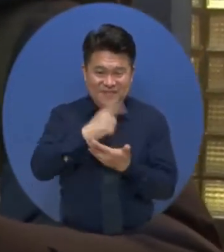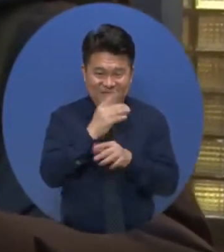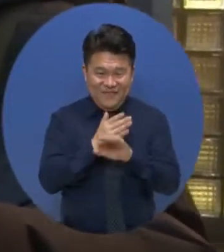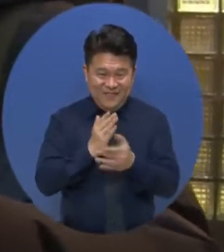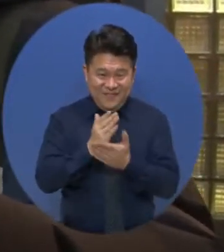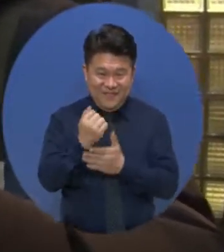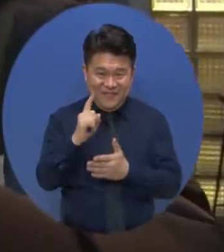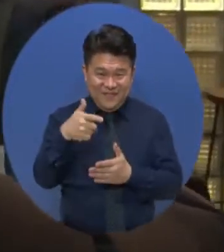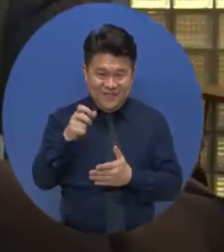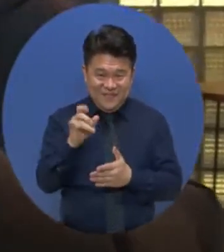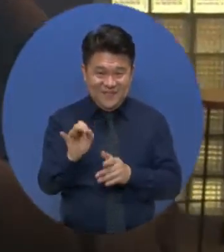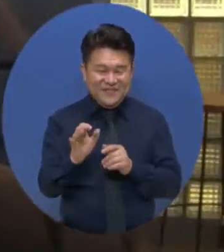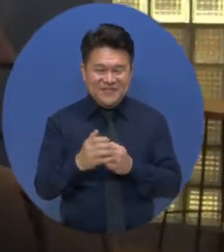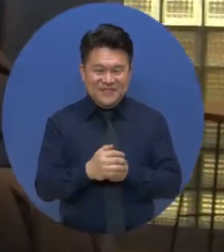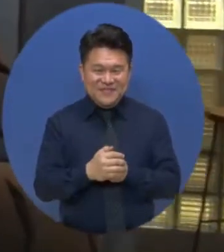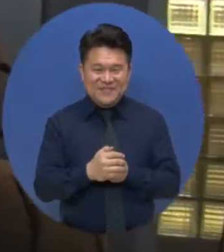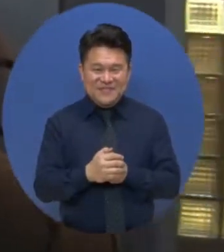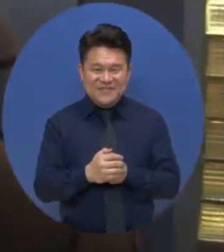코미디 한기영이었고요.